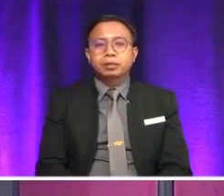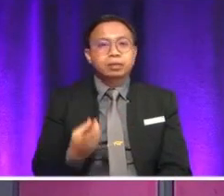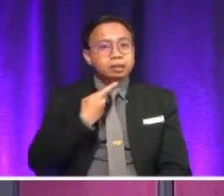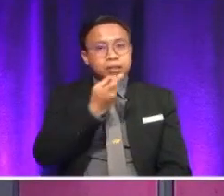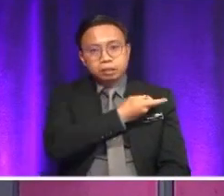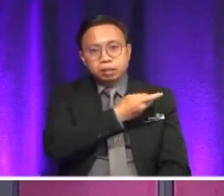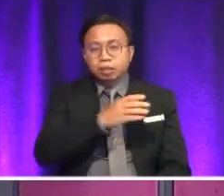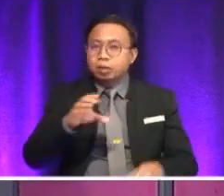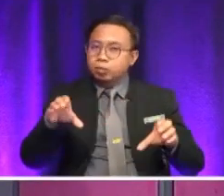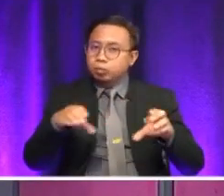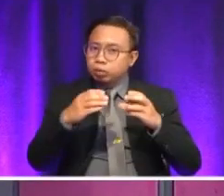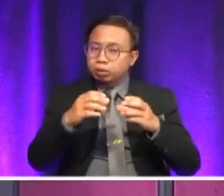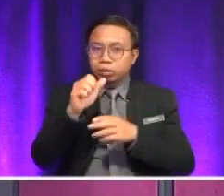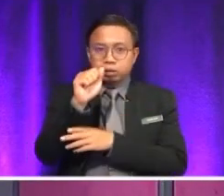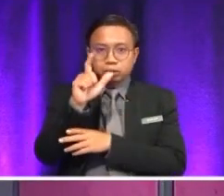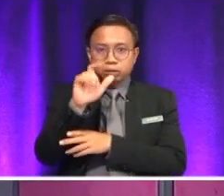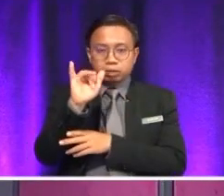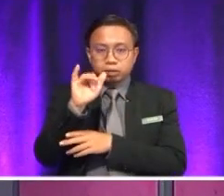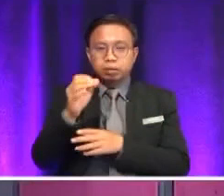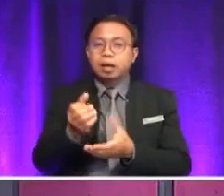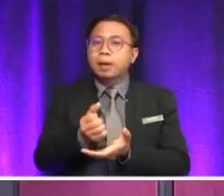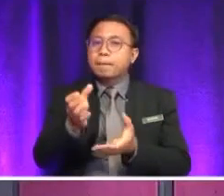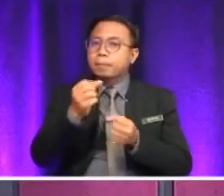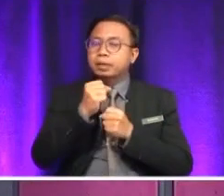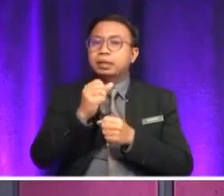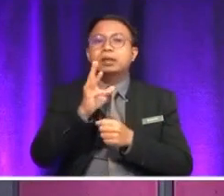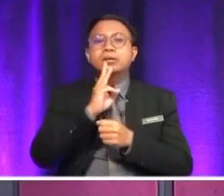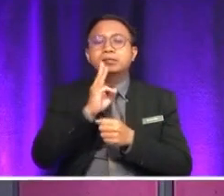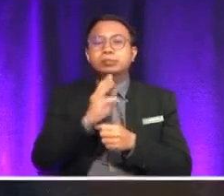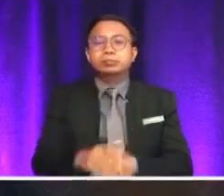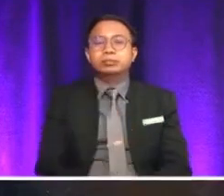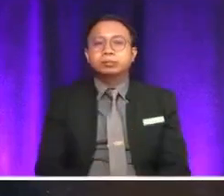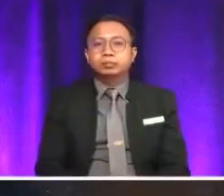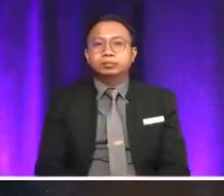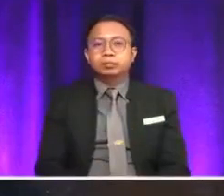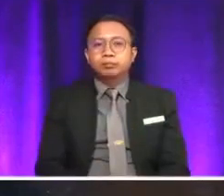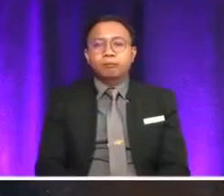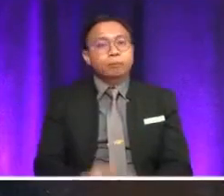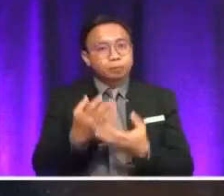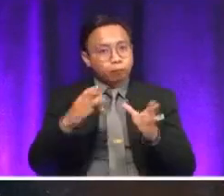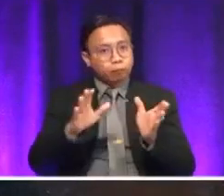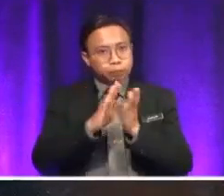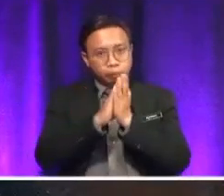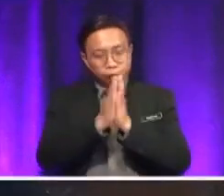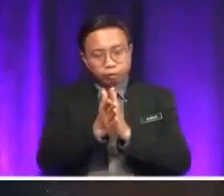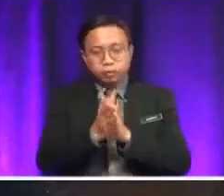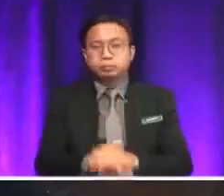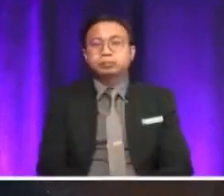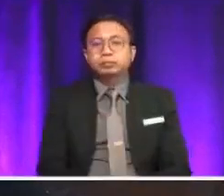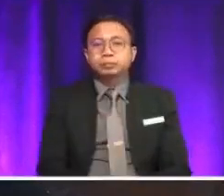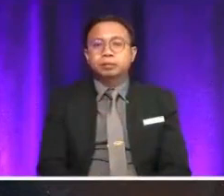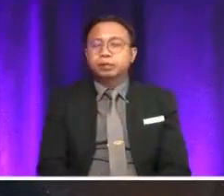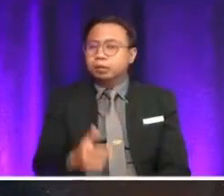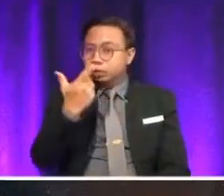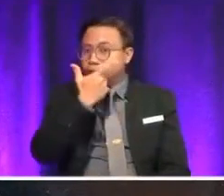buat Ali tolong ambil air, malaslah. Cikgu. Sebab dia dah jadi macam tak